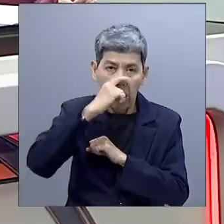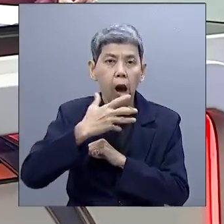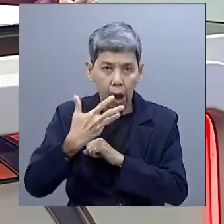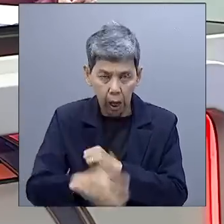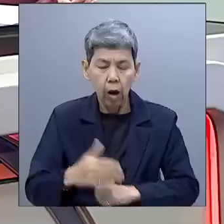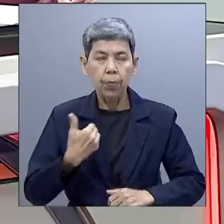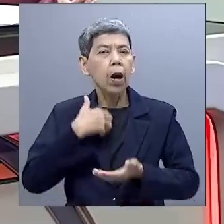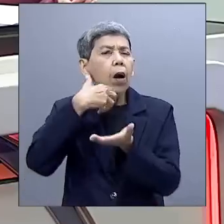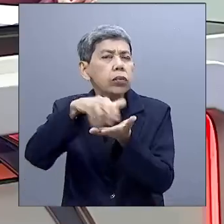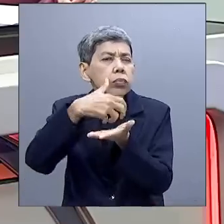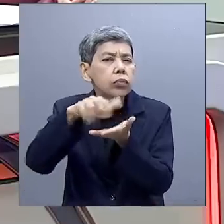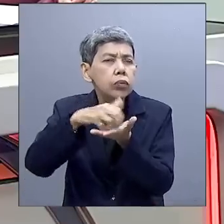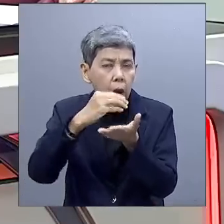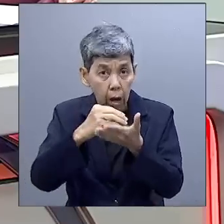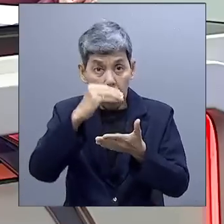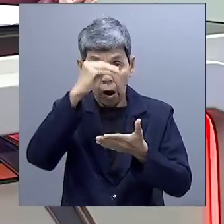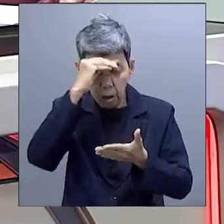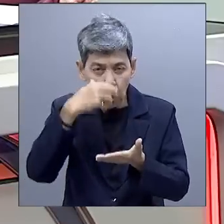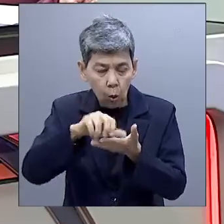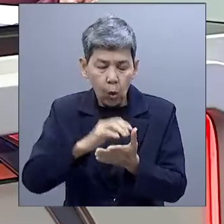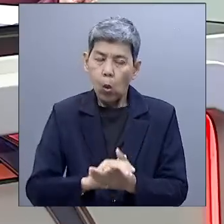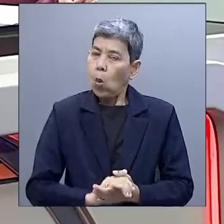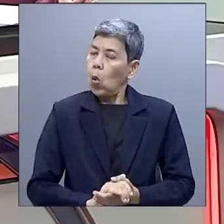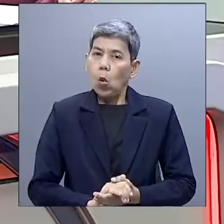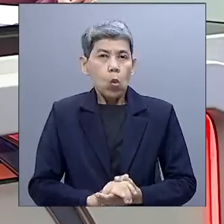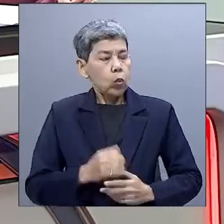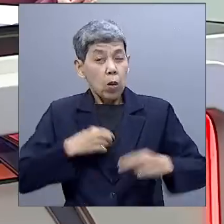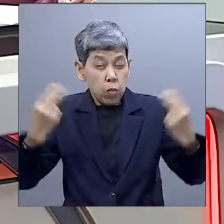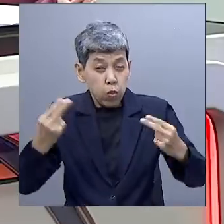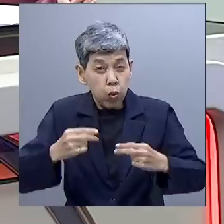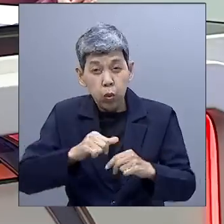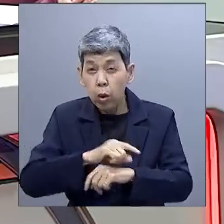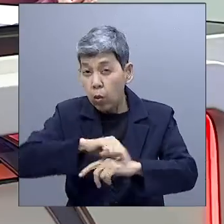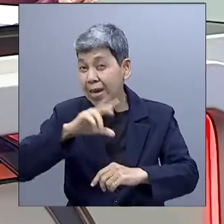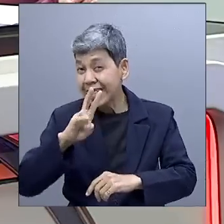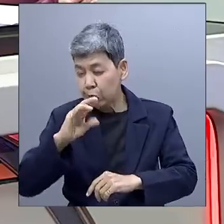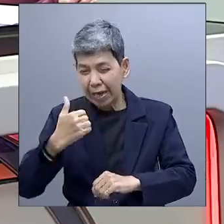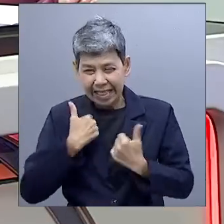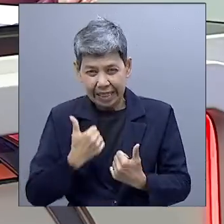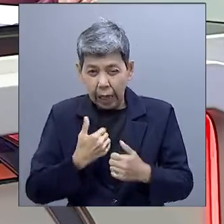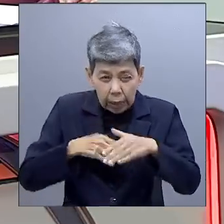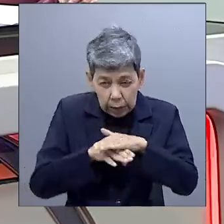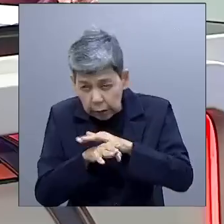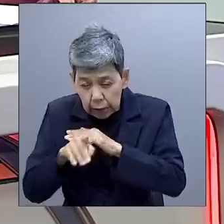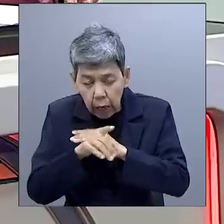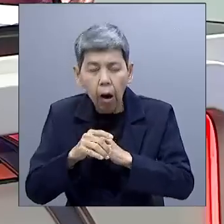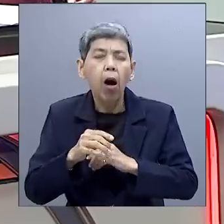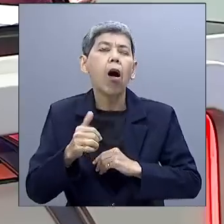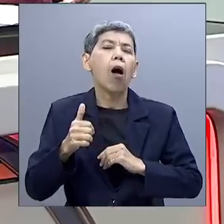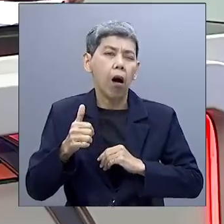ก็มีการเปิดใจของนักศึกษาบอกว่าก็ต้องใช้ช่วงเวลาที่หยุดยิง 72ชั่วโมงในการหลบหนีออกมาได้ค่ะ